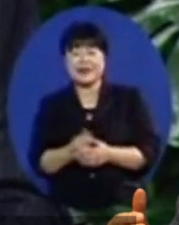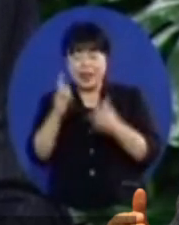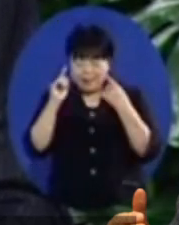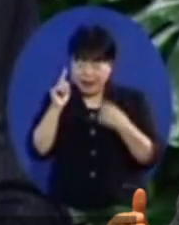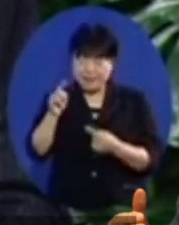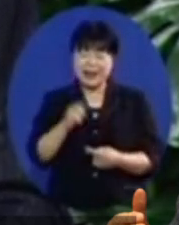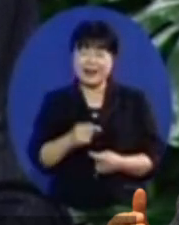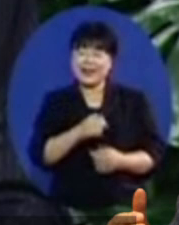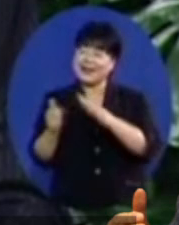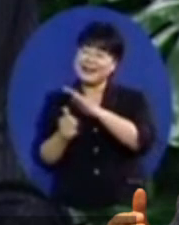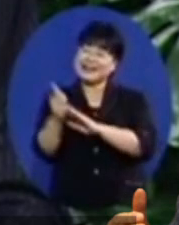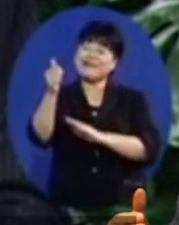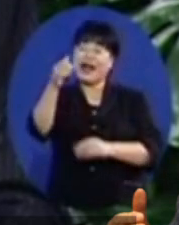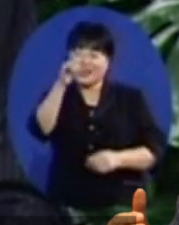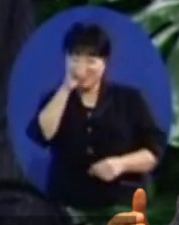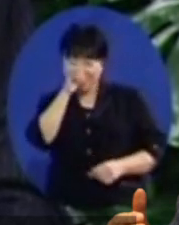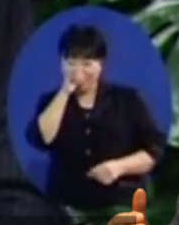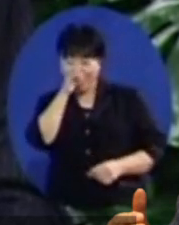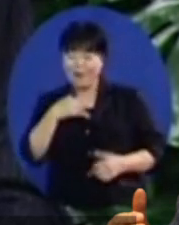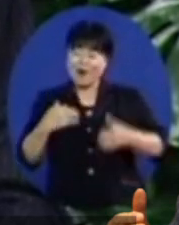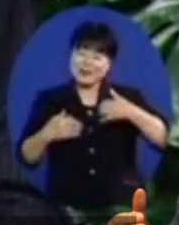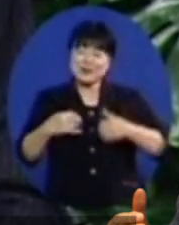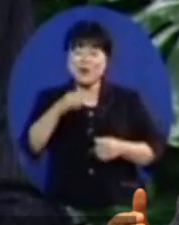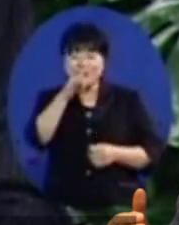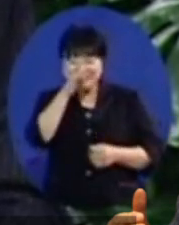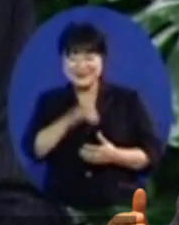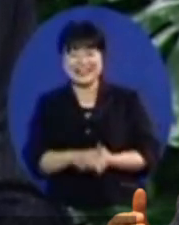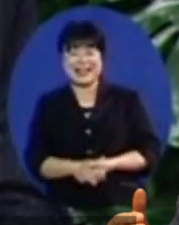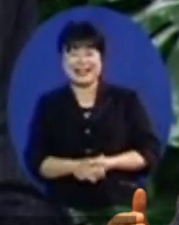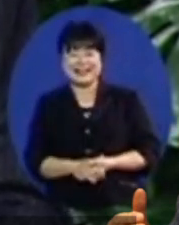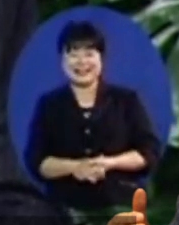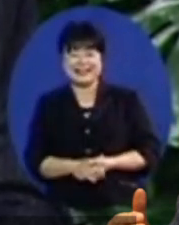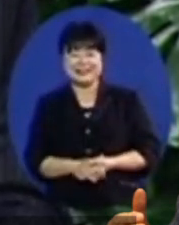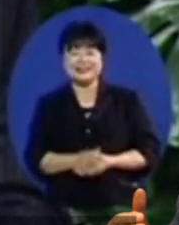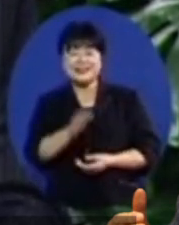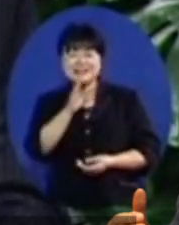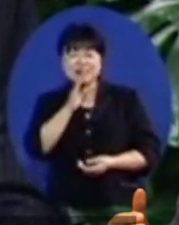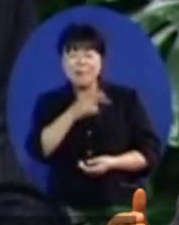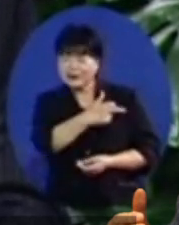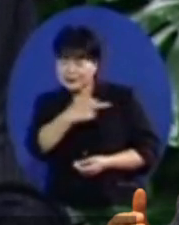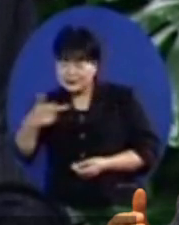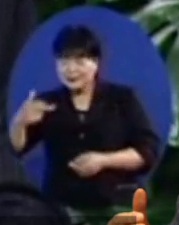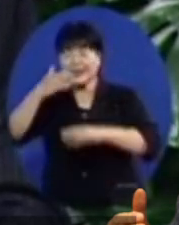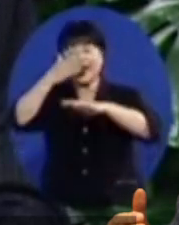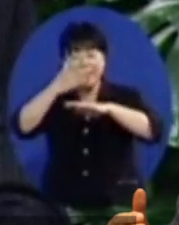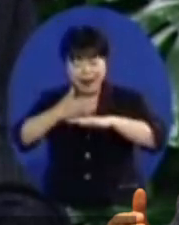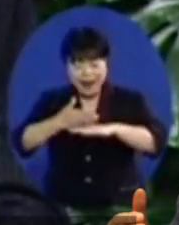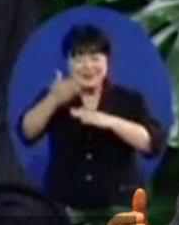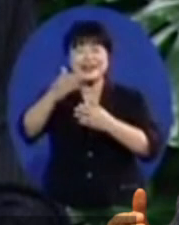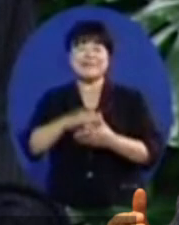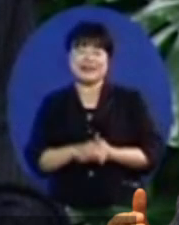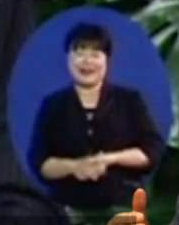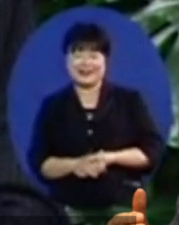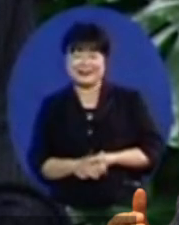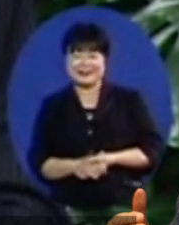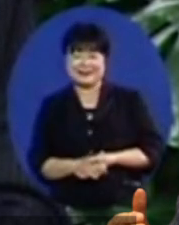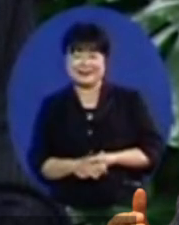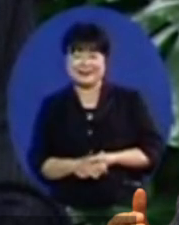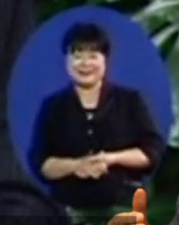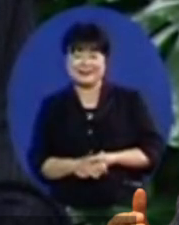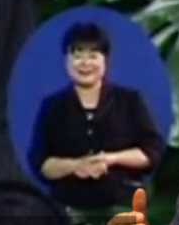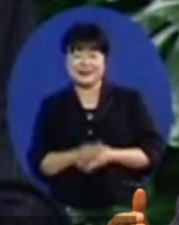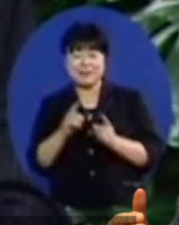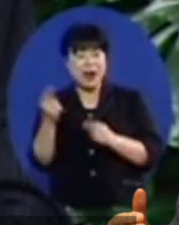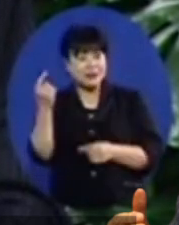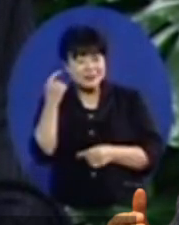매일매일 희망이 있고 즐겁습니다. 이것만 해도 얼마나 감사한지 모르겠습니다. 그